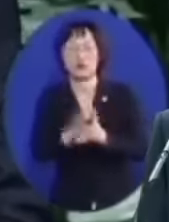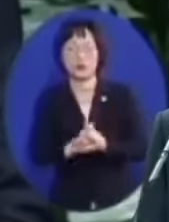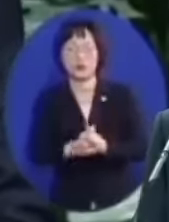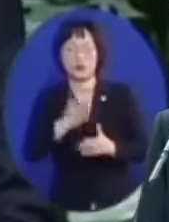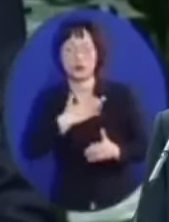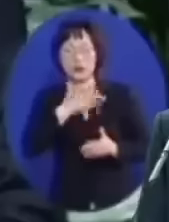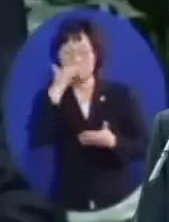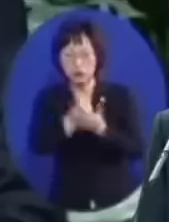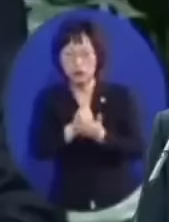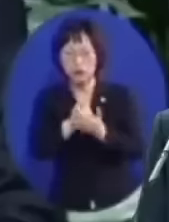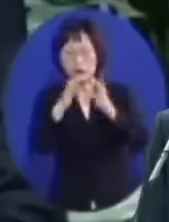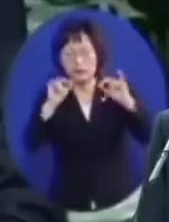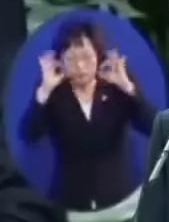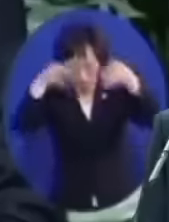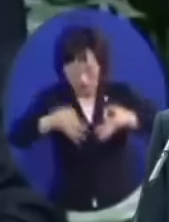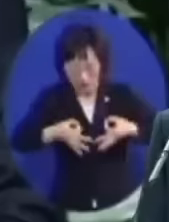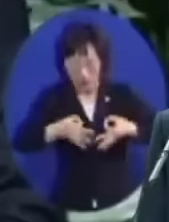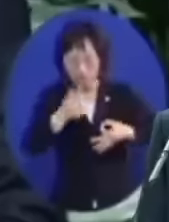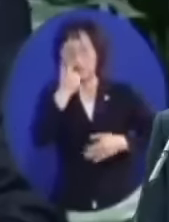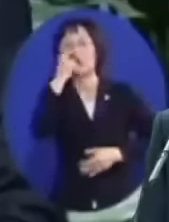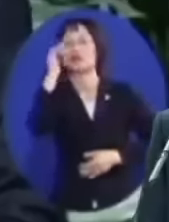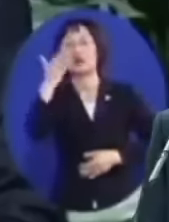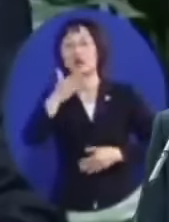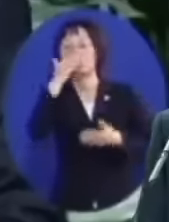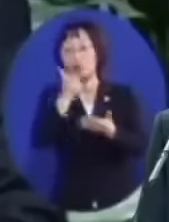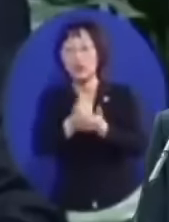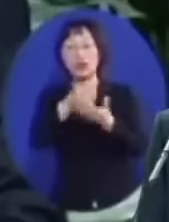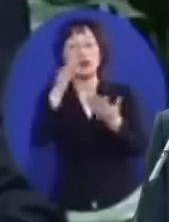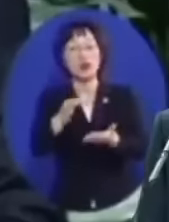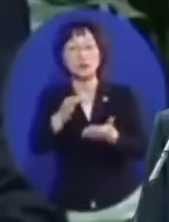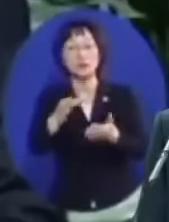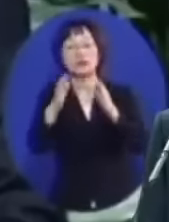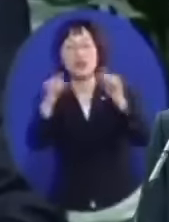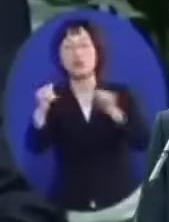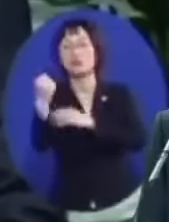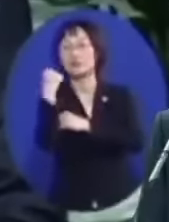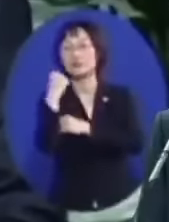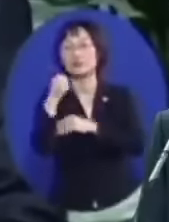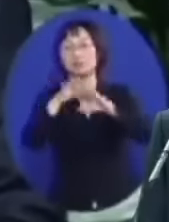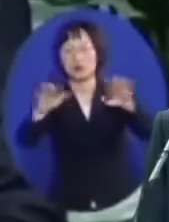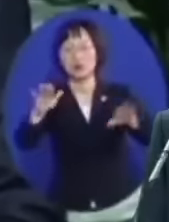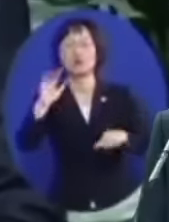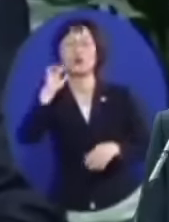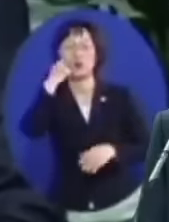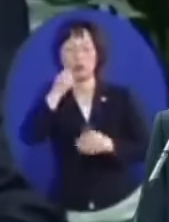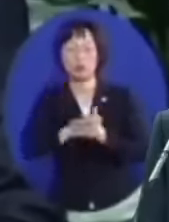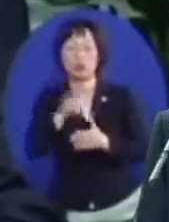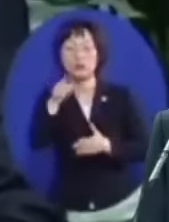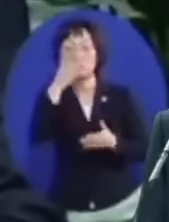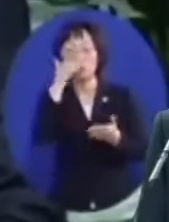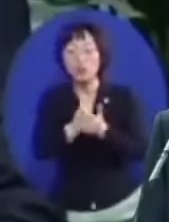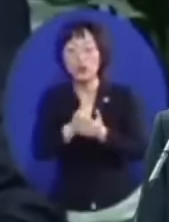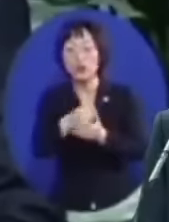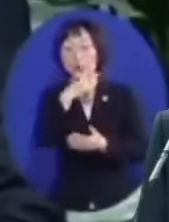죄인이라는 것을 깨닫게 되는 것입니다. 그 죄의 값을 인간의 힘으로 처리할 수 없습니다. 그 죄의